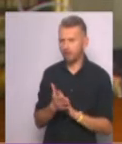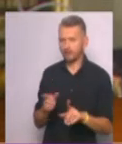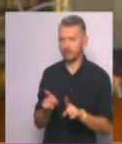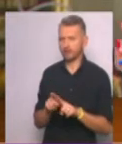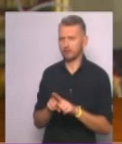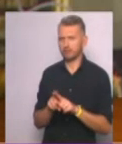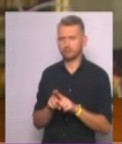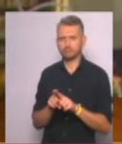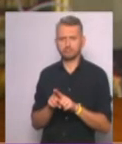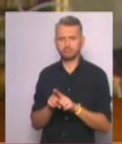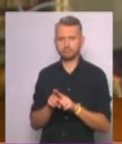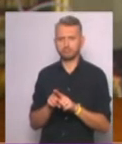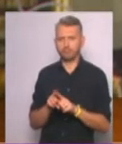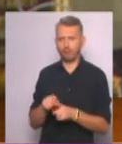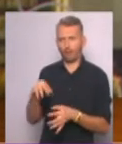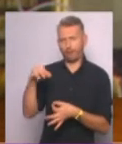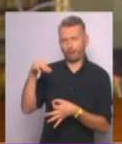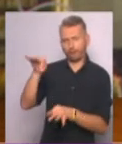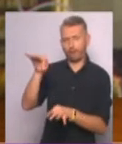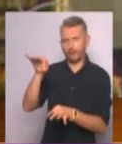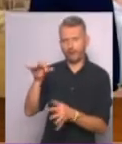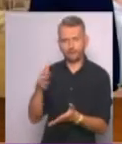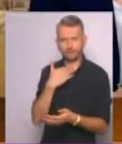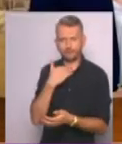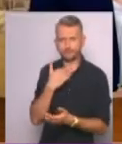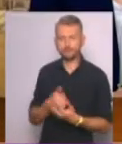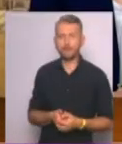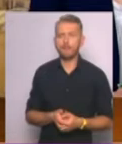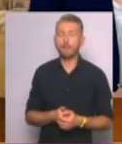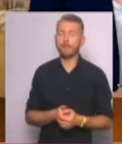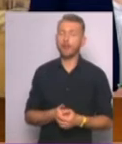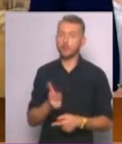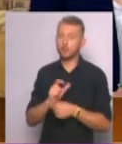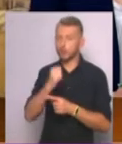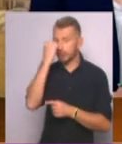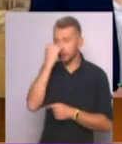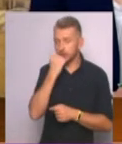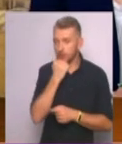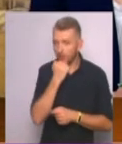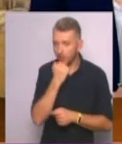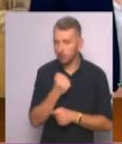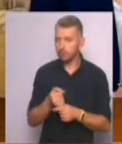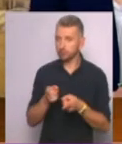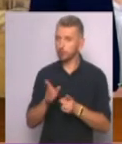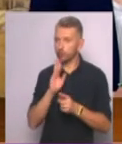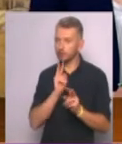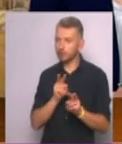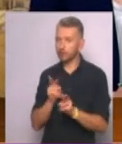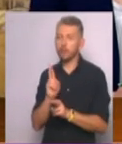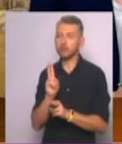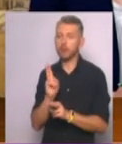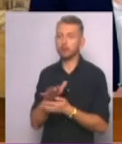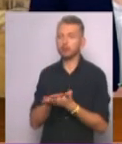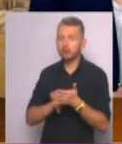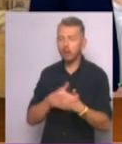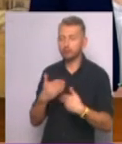в ніде ніби воно нині знаходиться, ну так здається. Пані Наталі, дуже дякую. Дійсно, будемо слідкувати за тим, яким чином буде